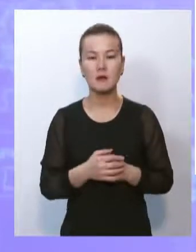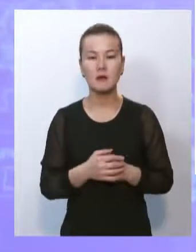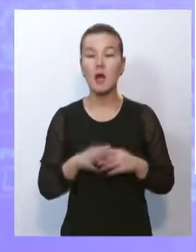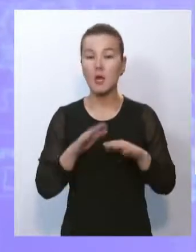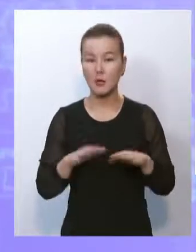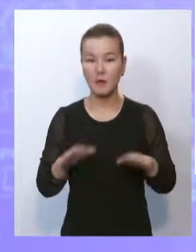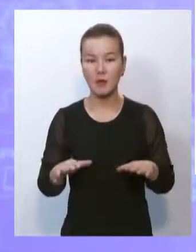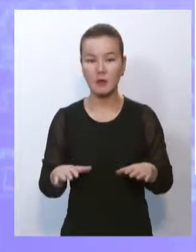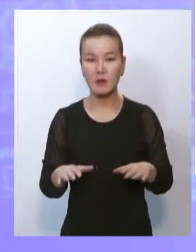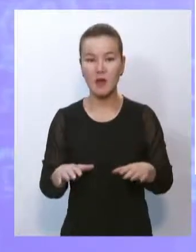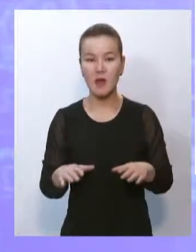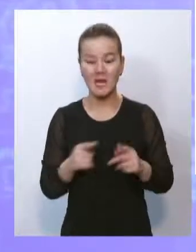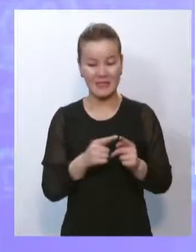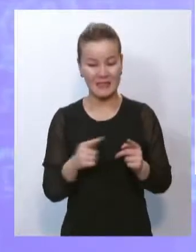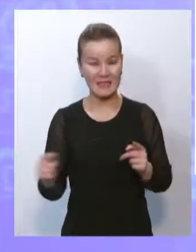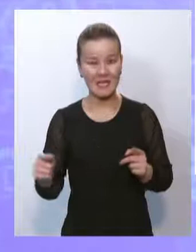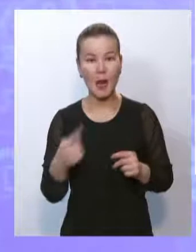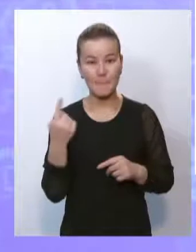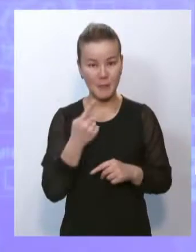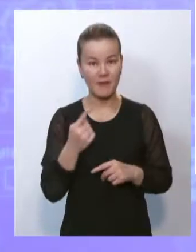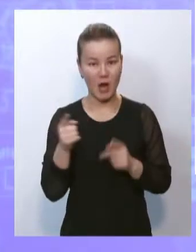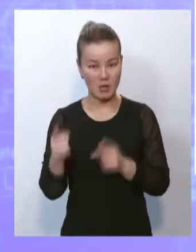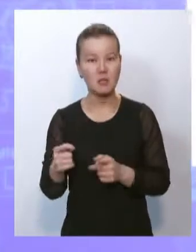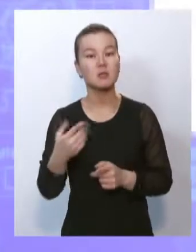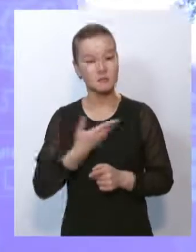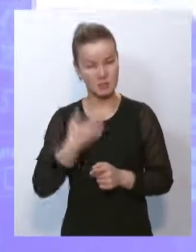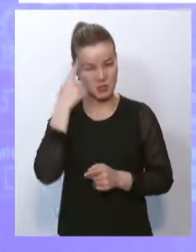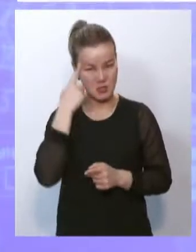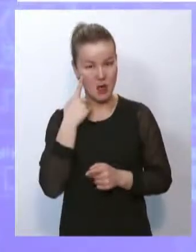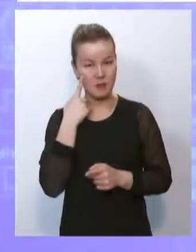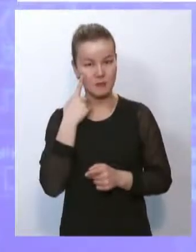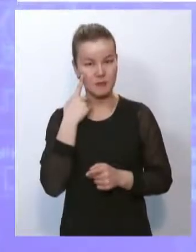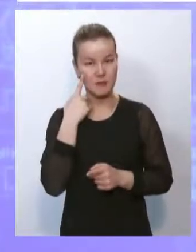ребята длина первого отрезка нам известно